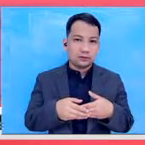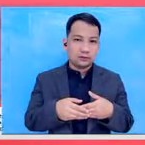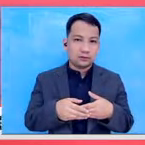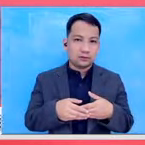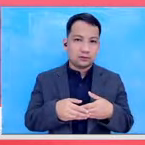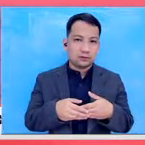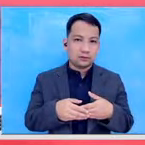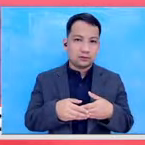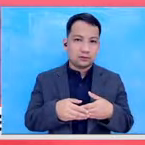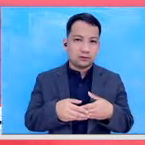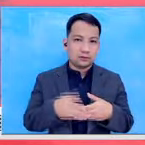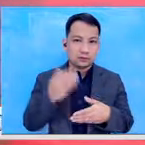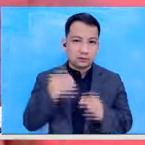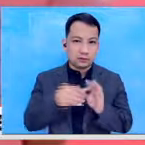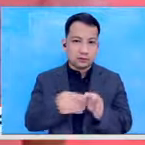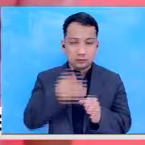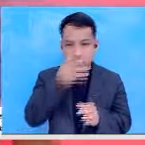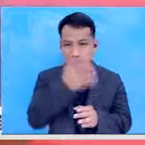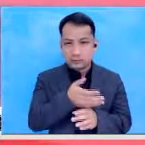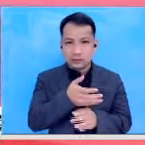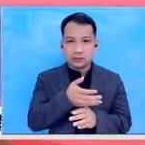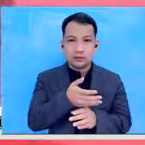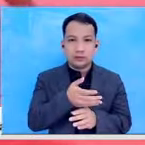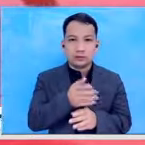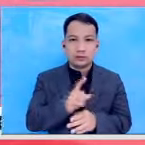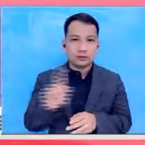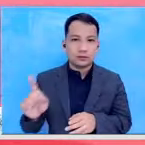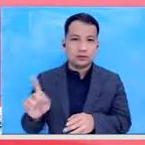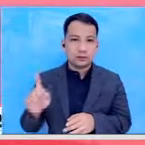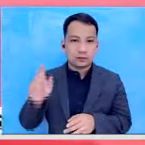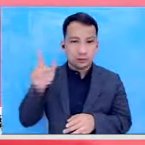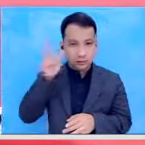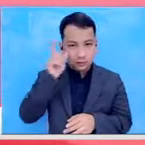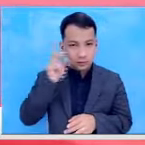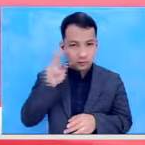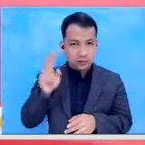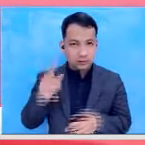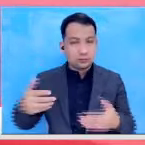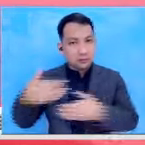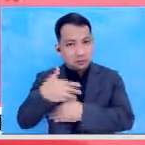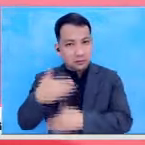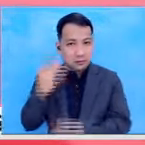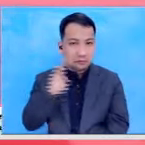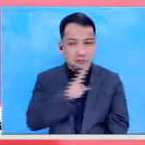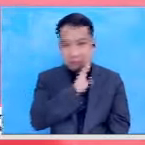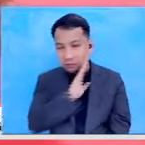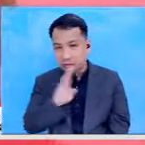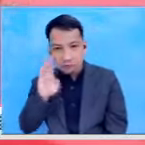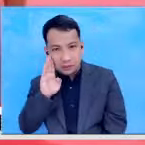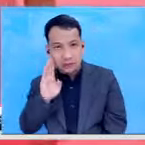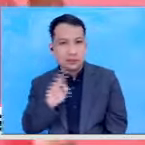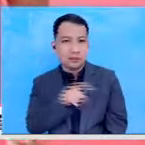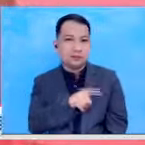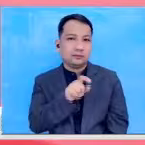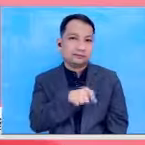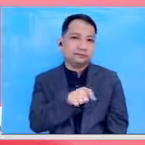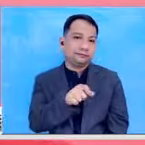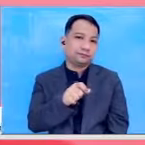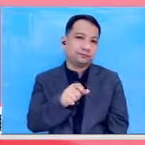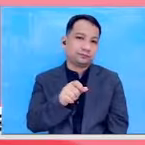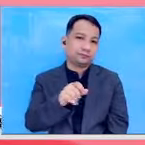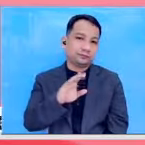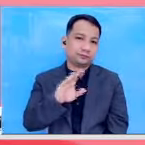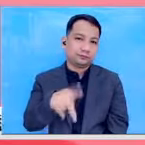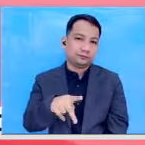ang pandededma nang balikan ni Liza si Bersamin sa kaniyakap at bineso. Pero nilagpasan niya lang ulit si VP Sara sa kanauna